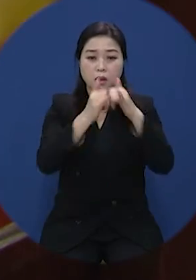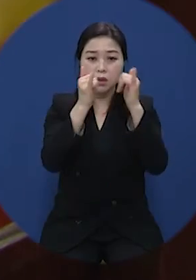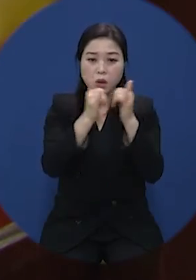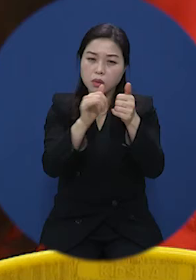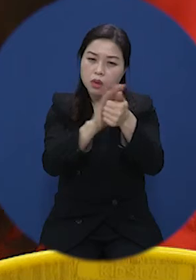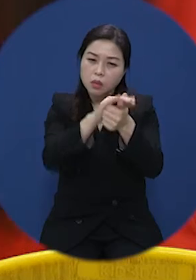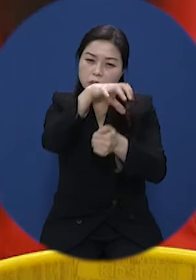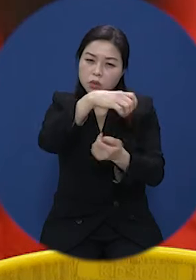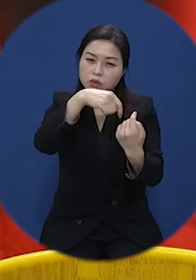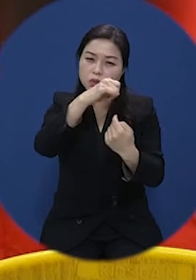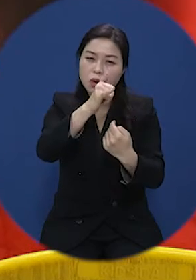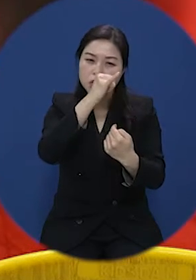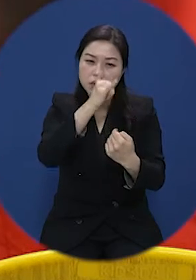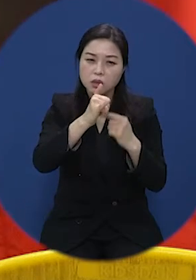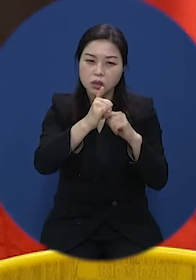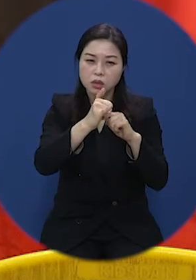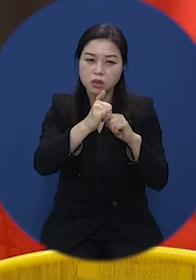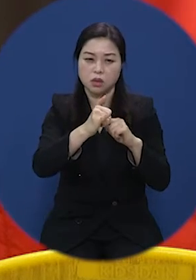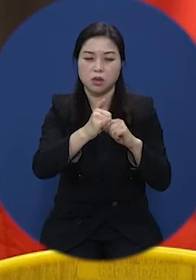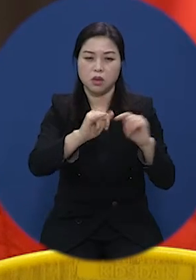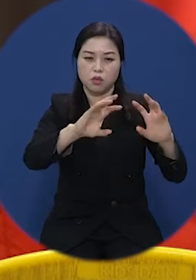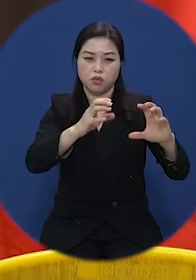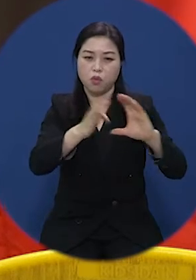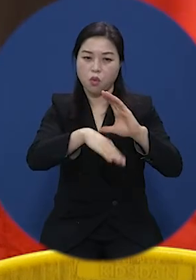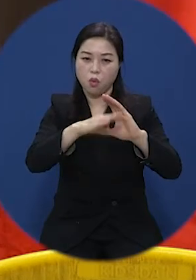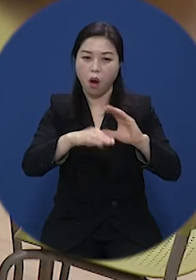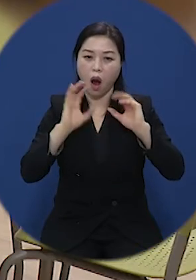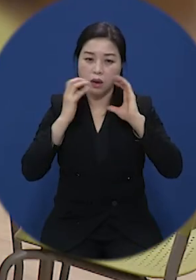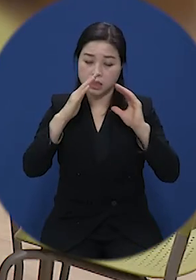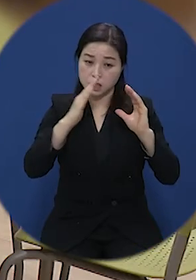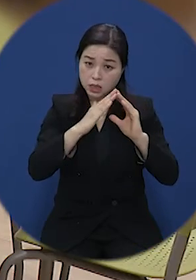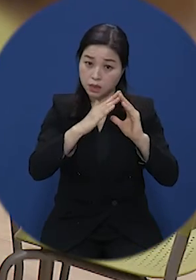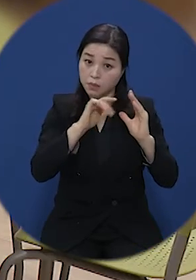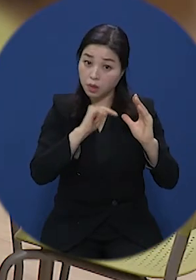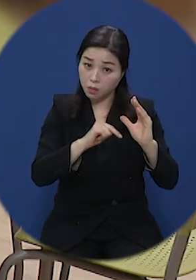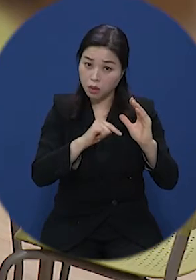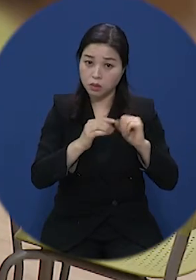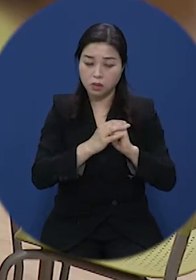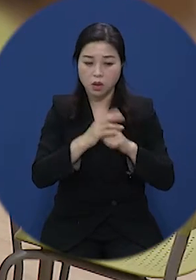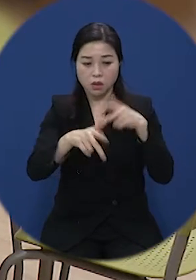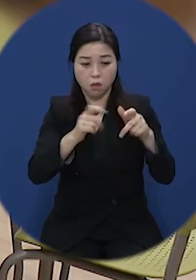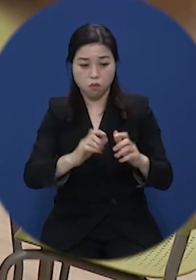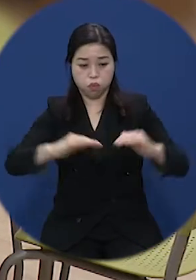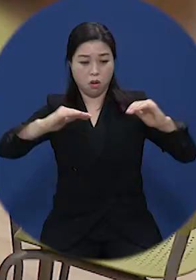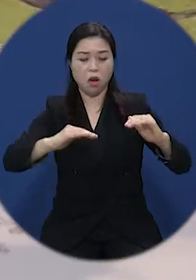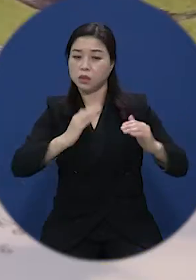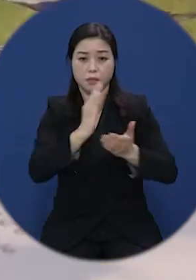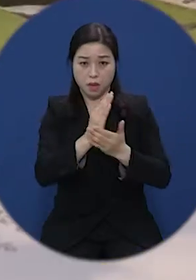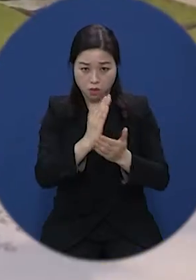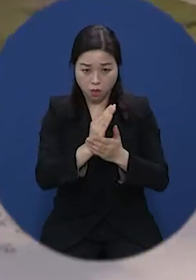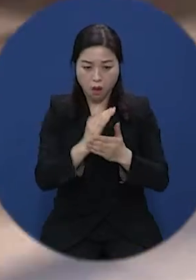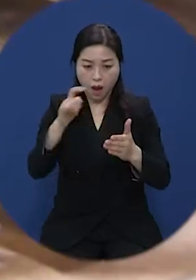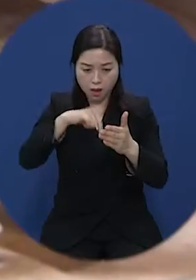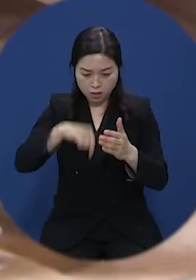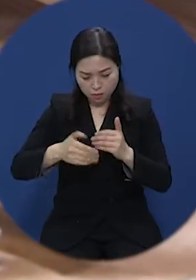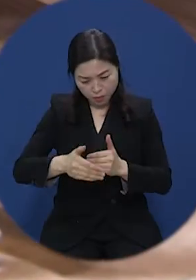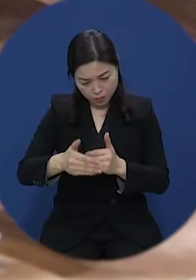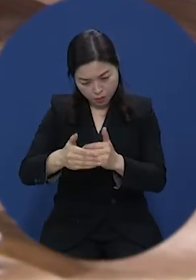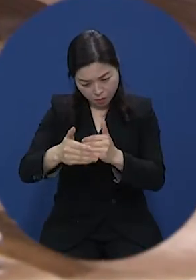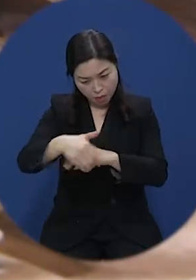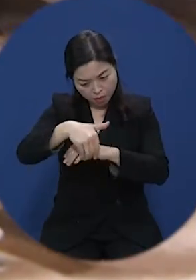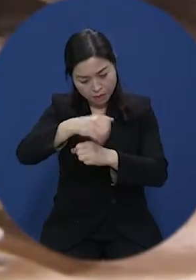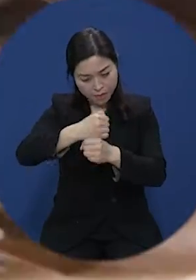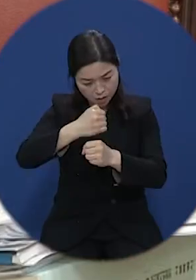사회서비스원이 운영하게 되는 국공립 어린이집에 대해서는 갑작스러운 사업 확장보다는 내실화가 필요하다는